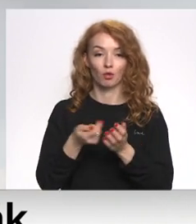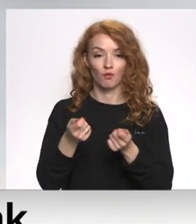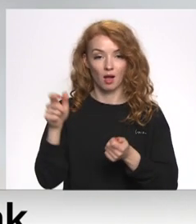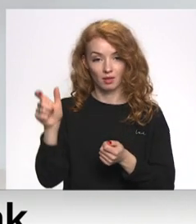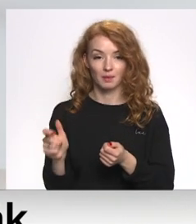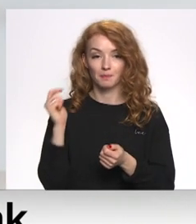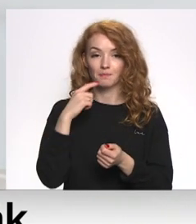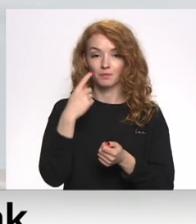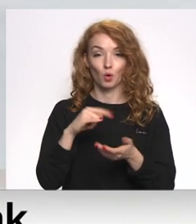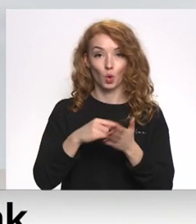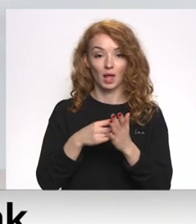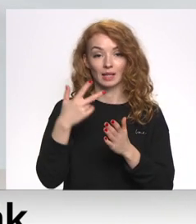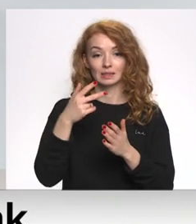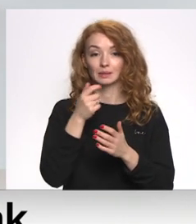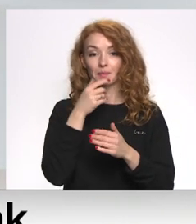septembrī beigušies, bet mums